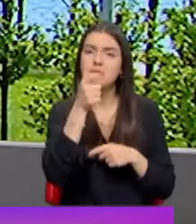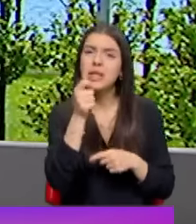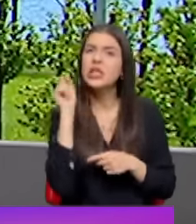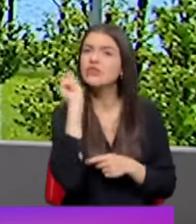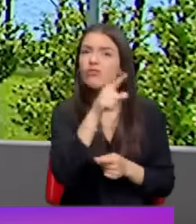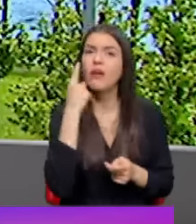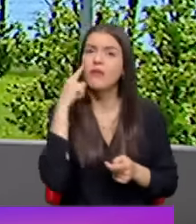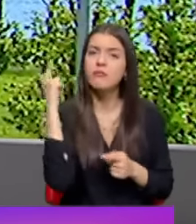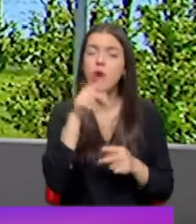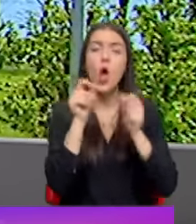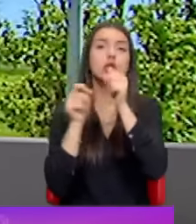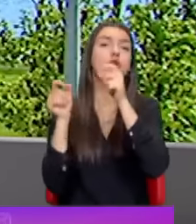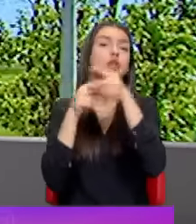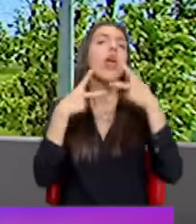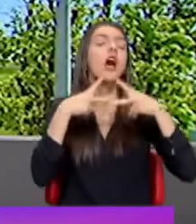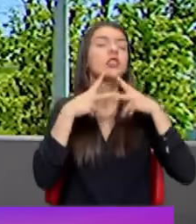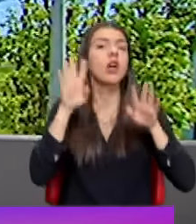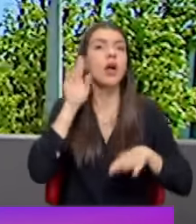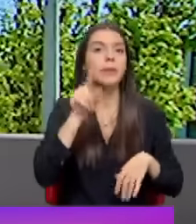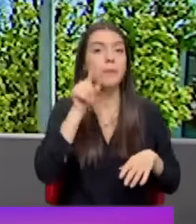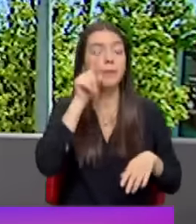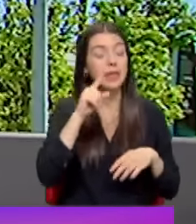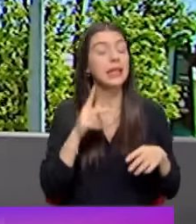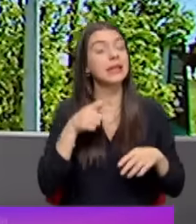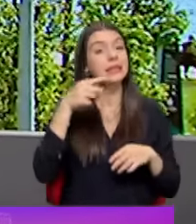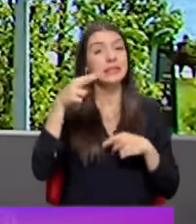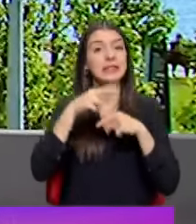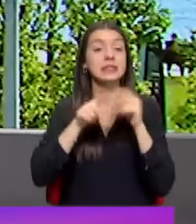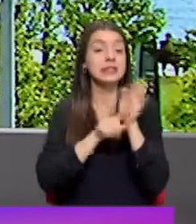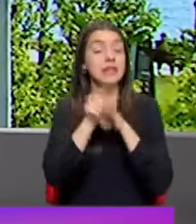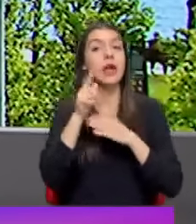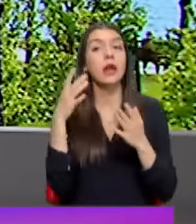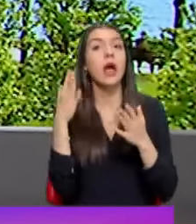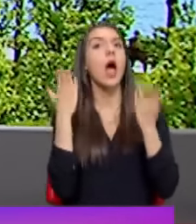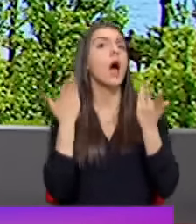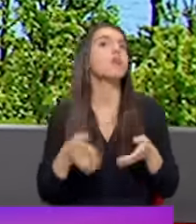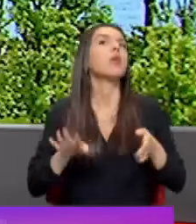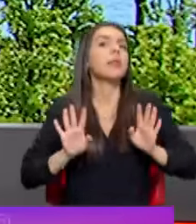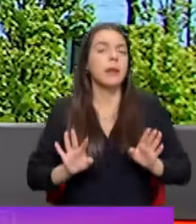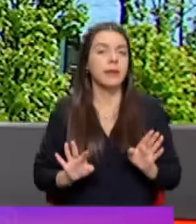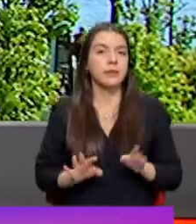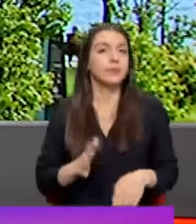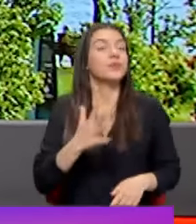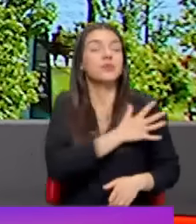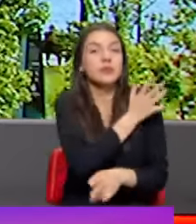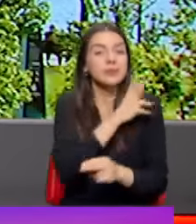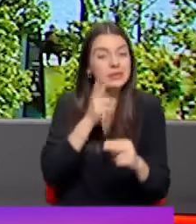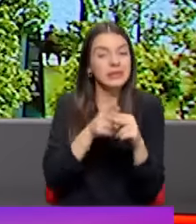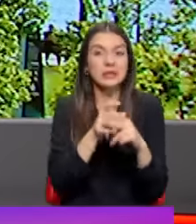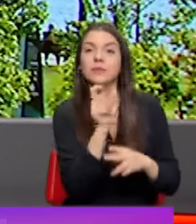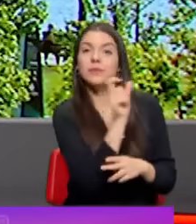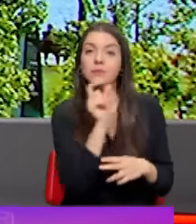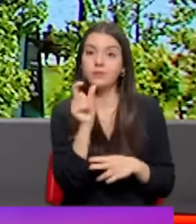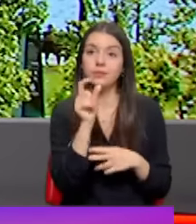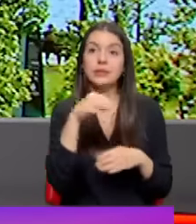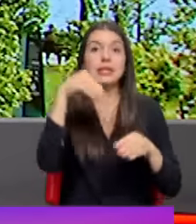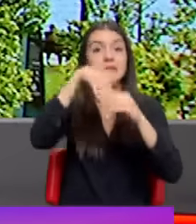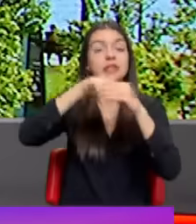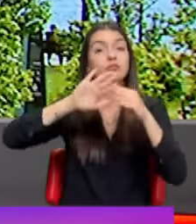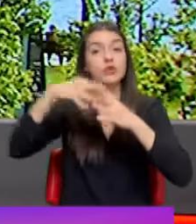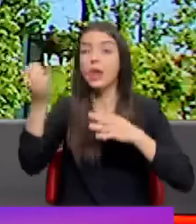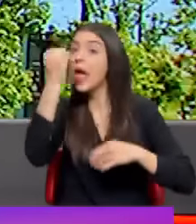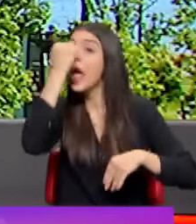nasıl yorumlamak gerektiğini, bunu bir zafer kabul etmemek gerekiyor dedi. Cumhuriyet Halk Partili isimler seçimden sonra emanet oy